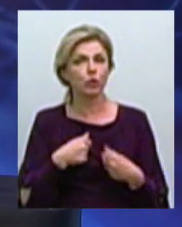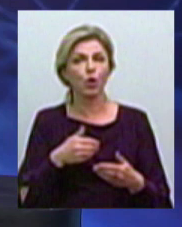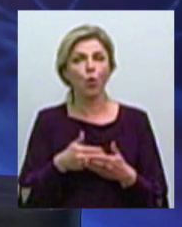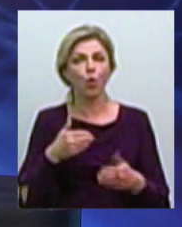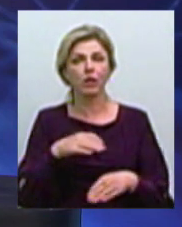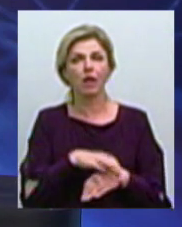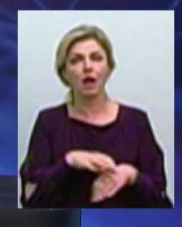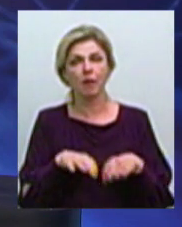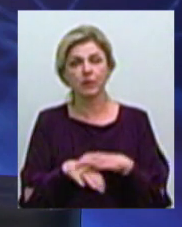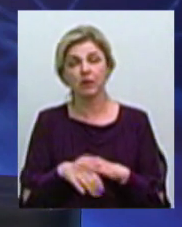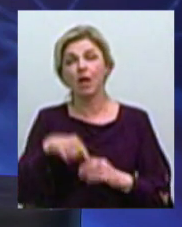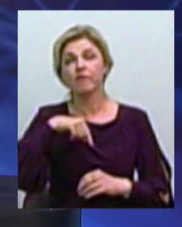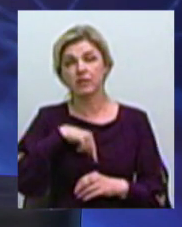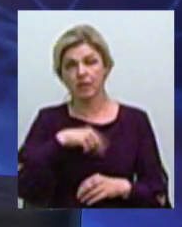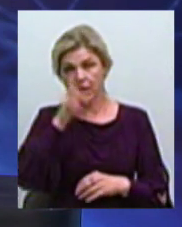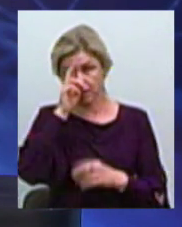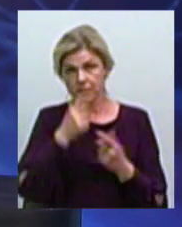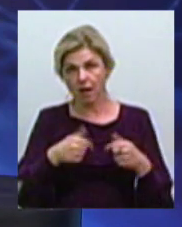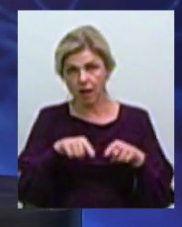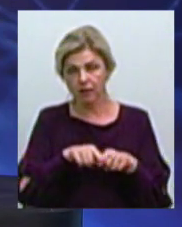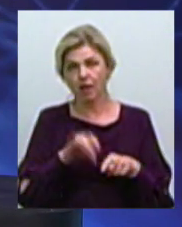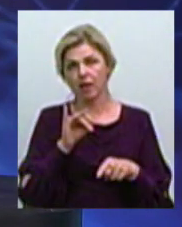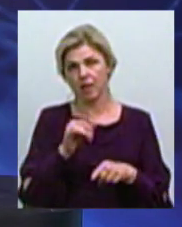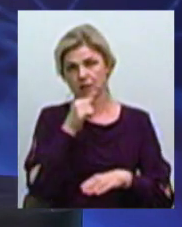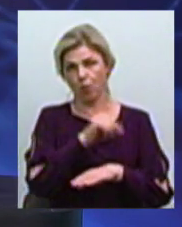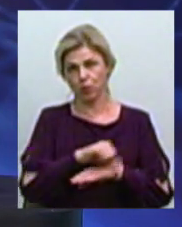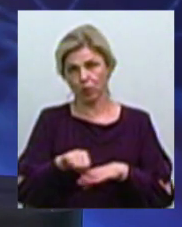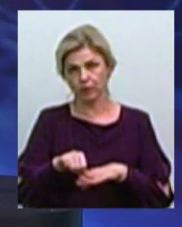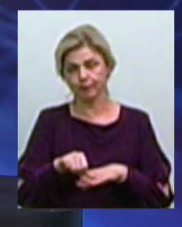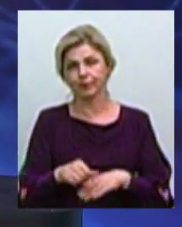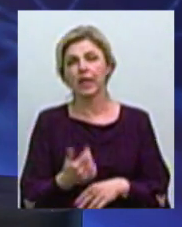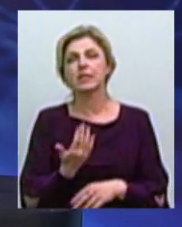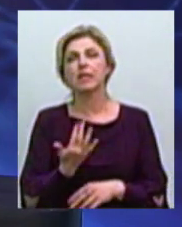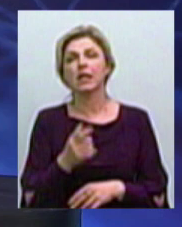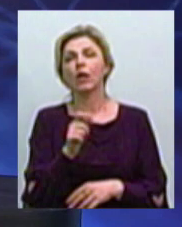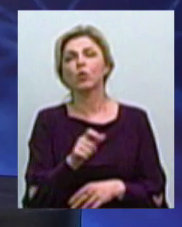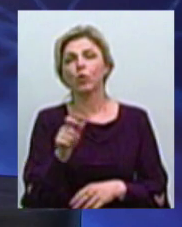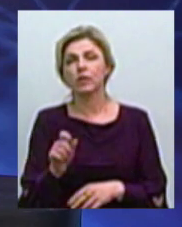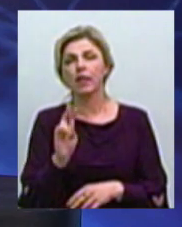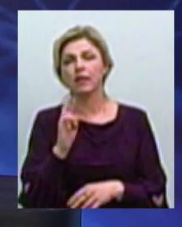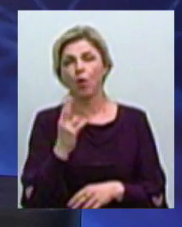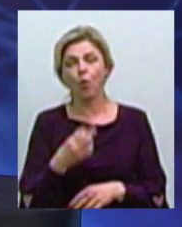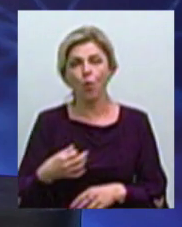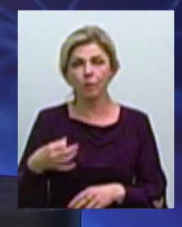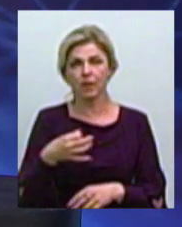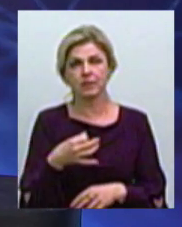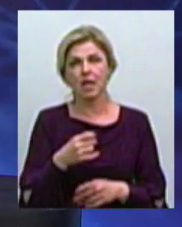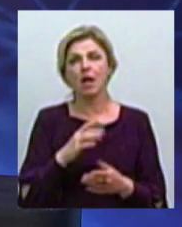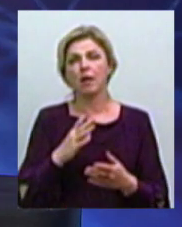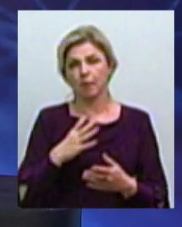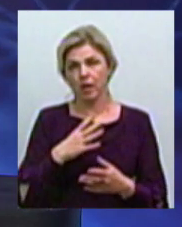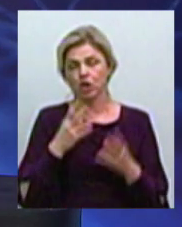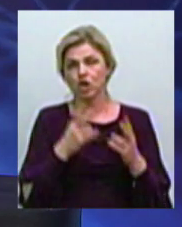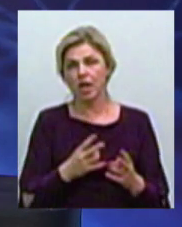у середині країни, так і за кордоном. Маргарита Петрівна, а скільки осіб в Миколаївській області стали жертвами